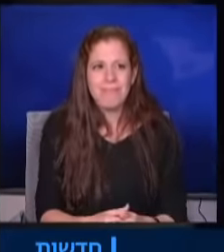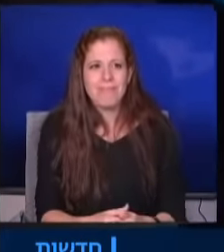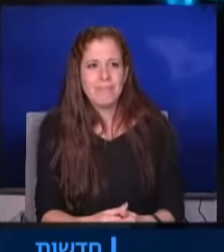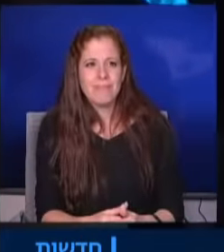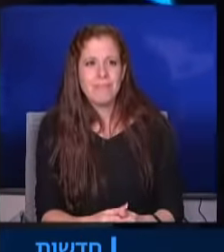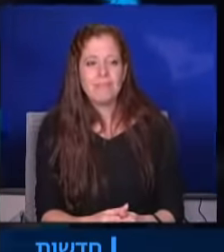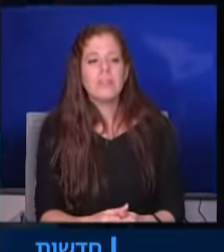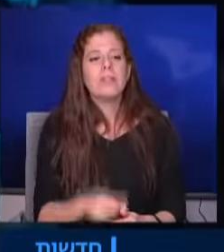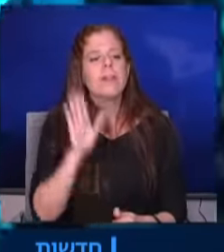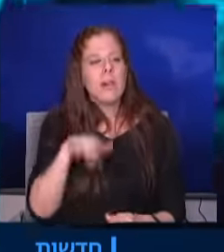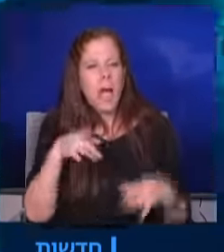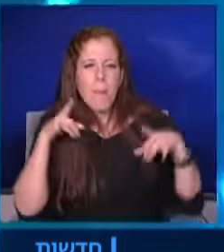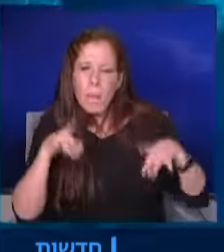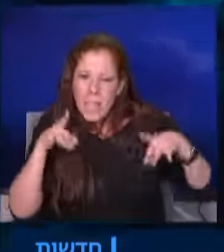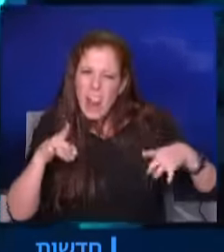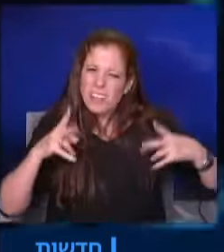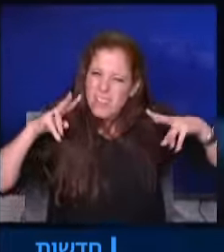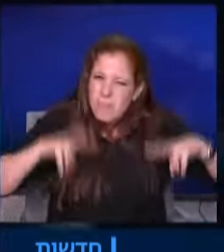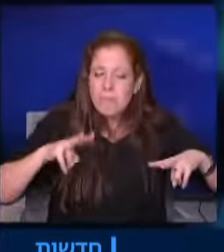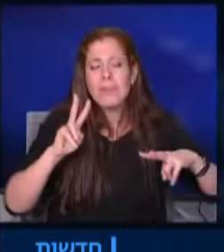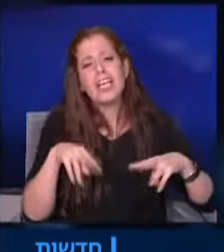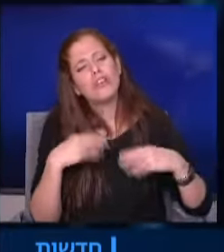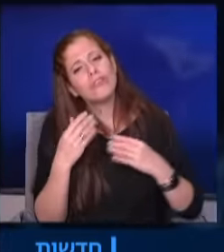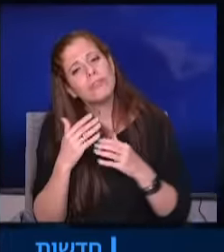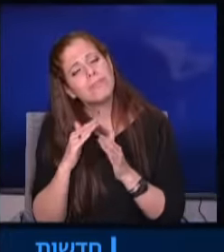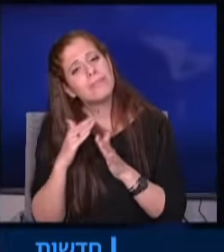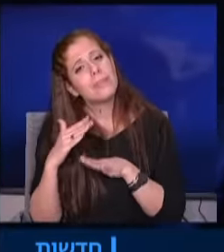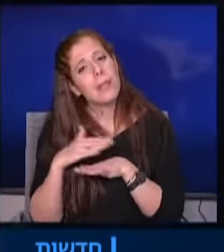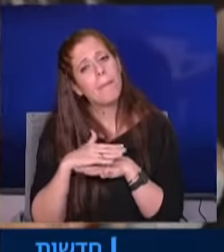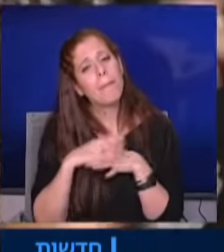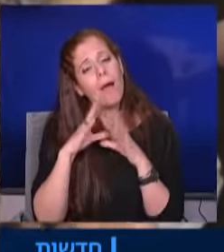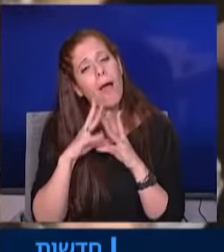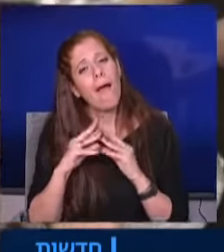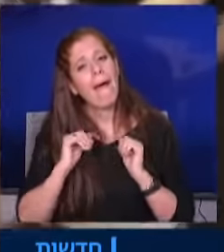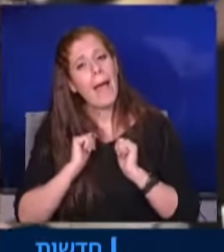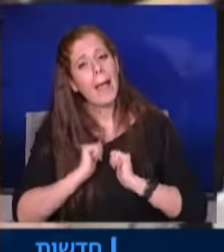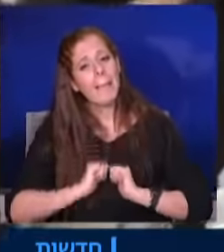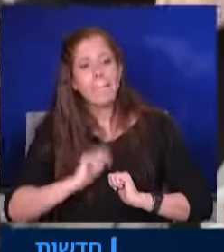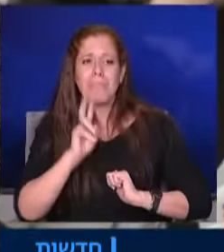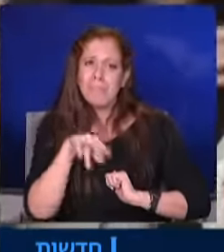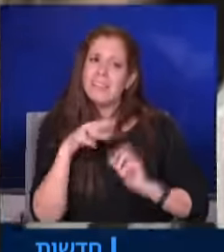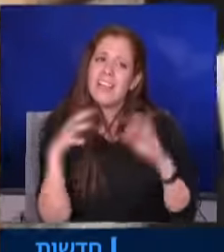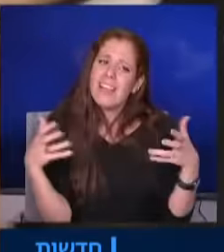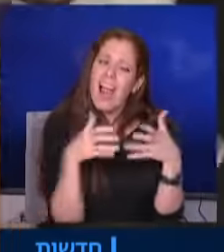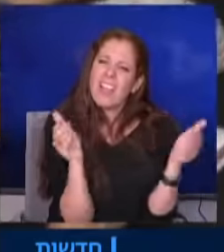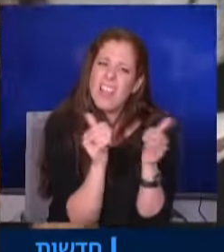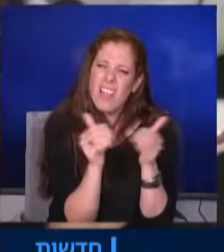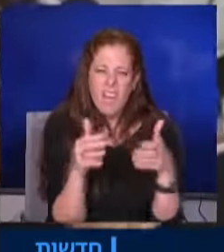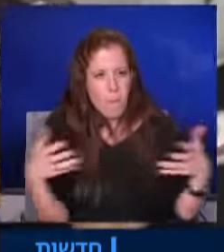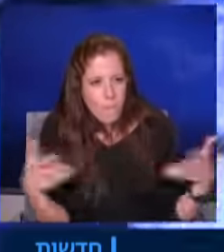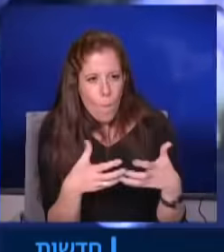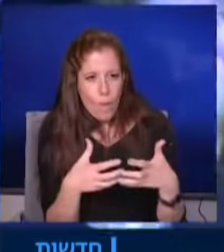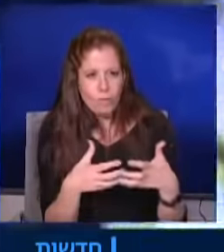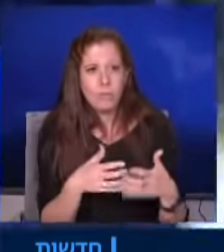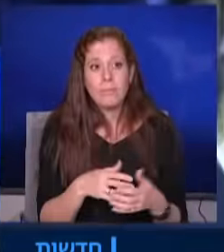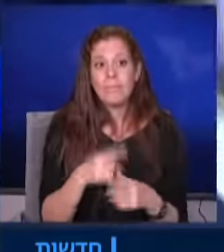כן, גם למטליסטים הקשוחים יש צדדים רכים. בכלל, זו קהילה לכל דבר. קטנה, מגובשת. היתרון של נישה זה